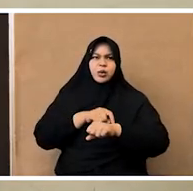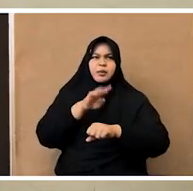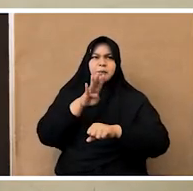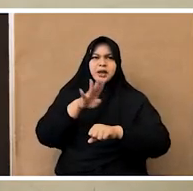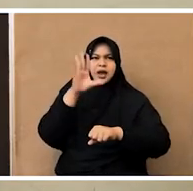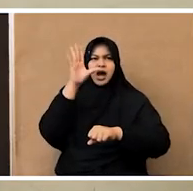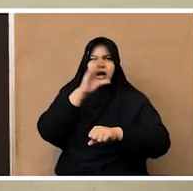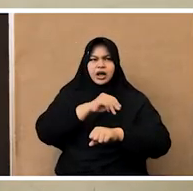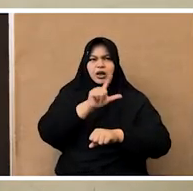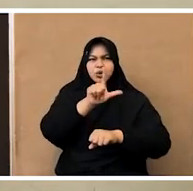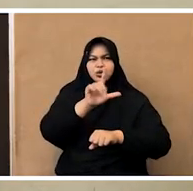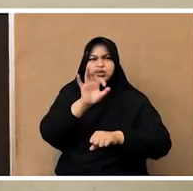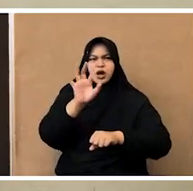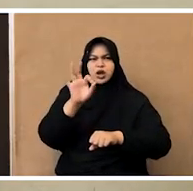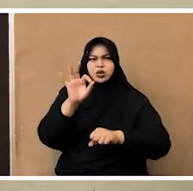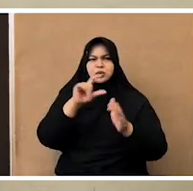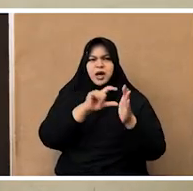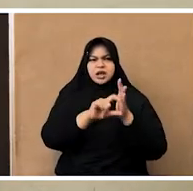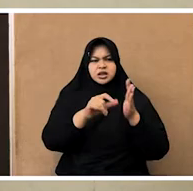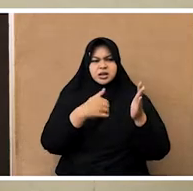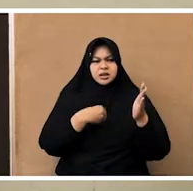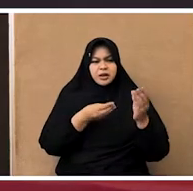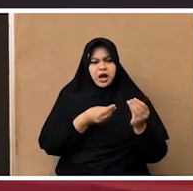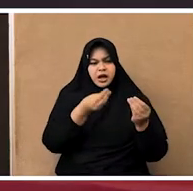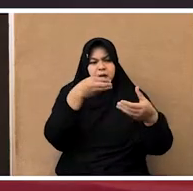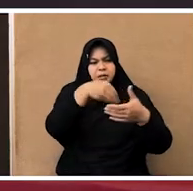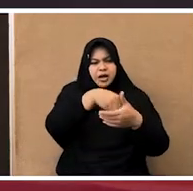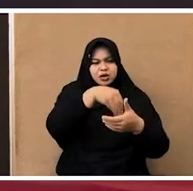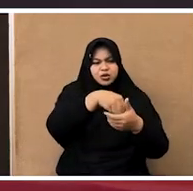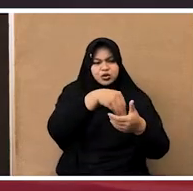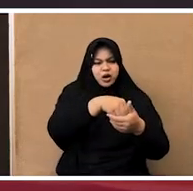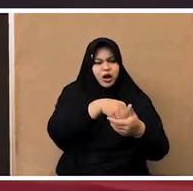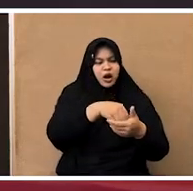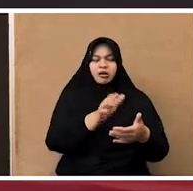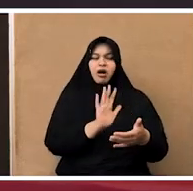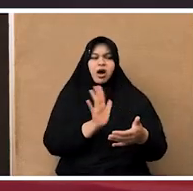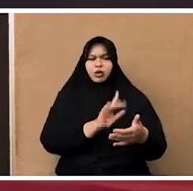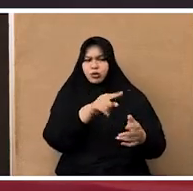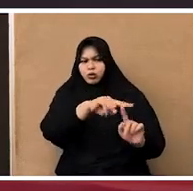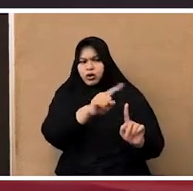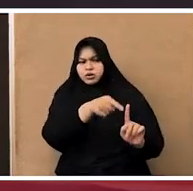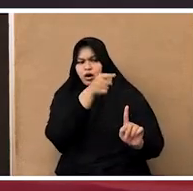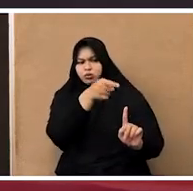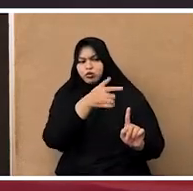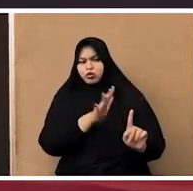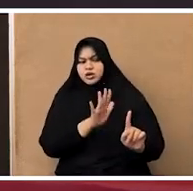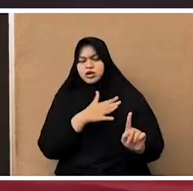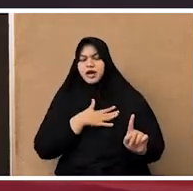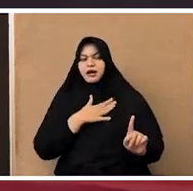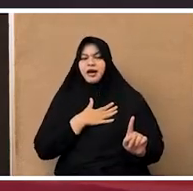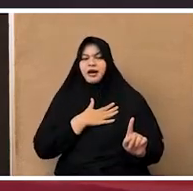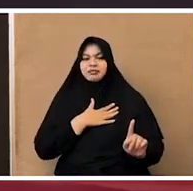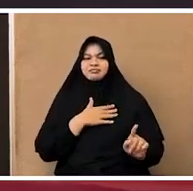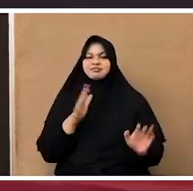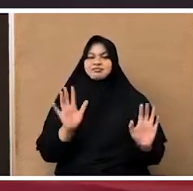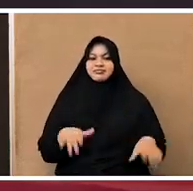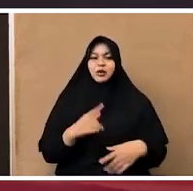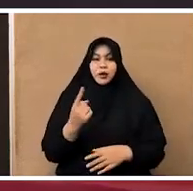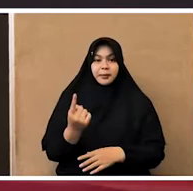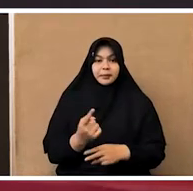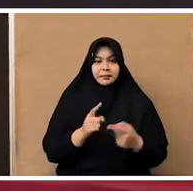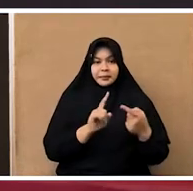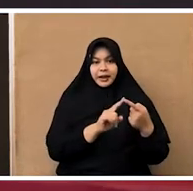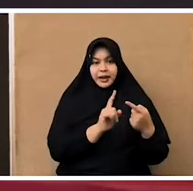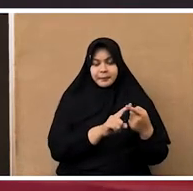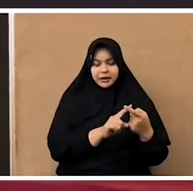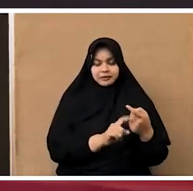pasal yang dengan saya ada masukan ndak ndak uang tugasnya lu bukan saya itu kan ngapain itu kan itu yang pertama